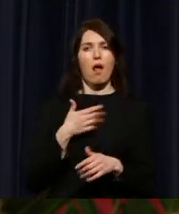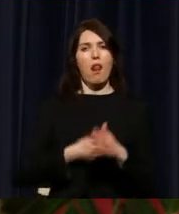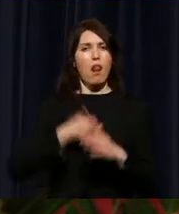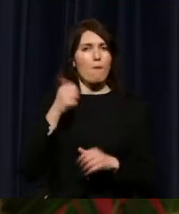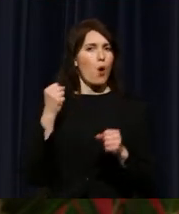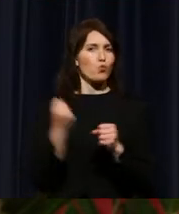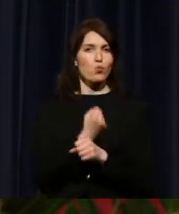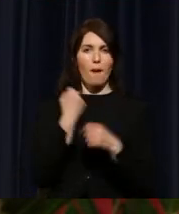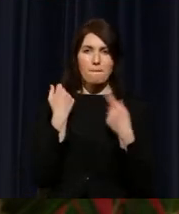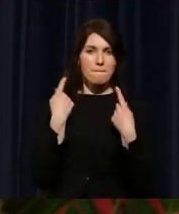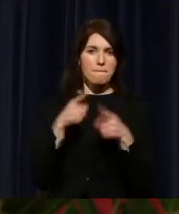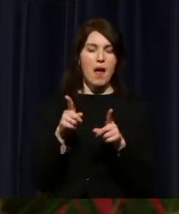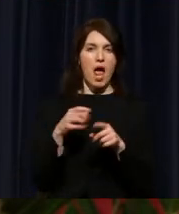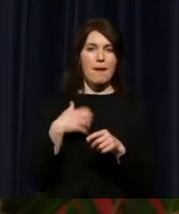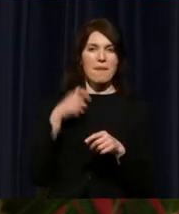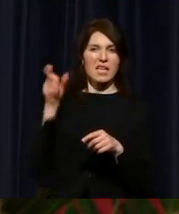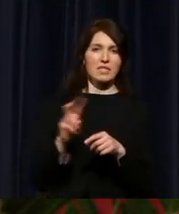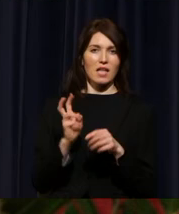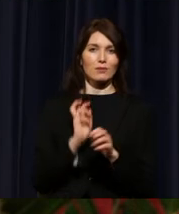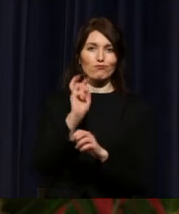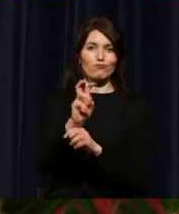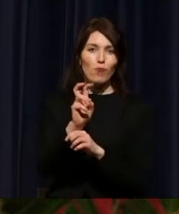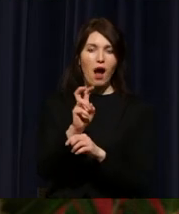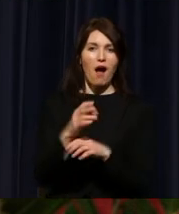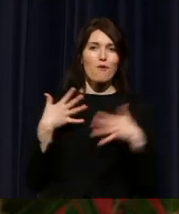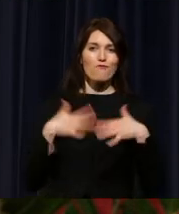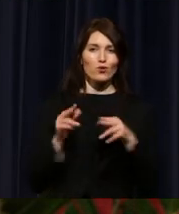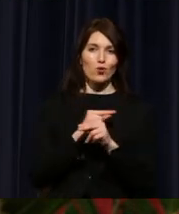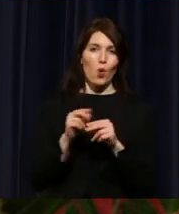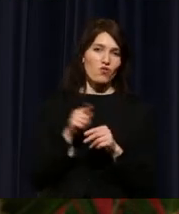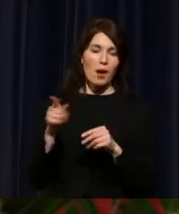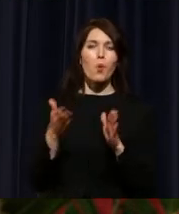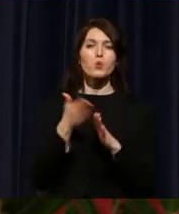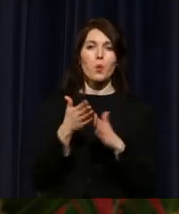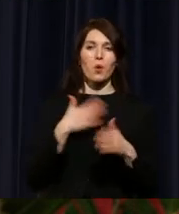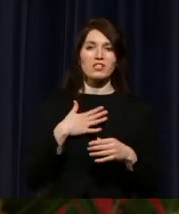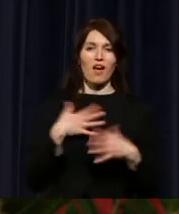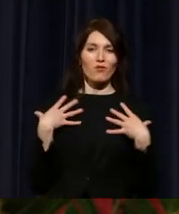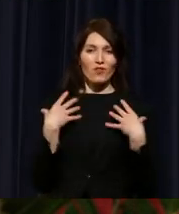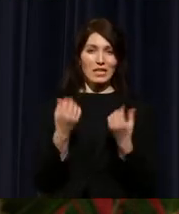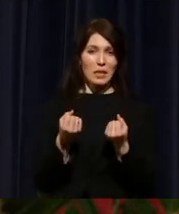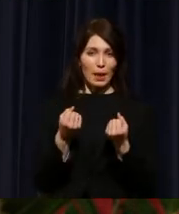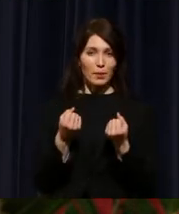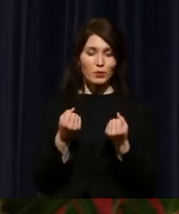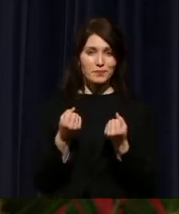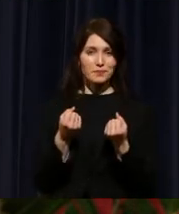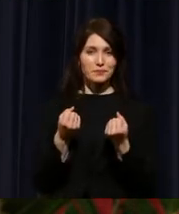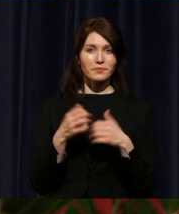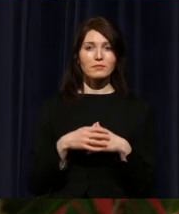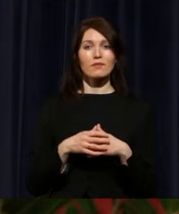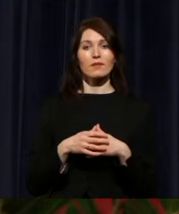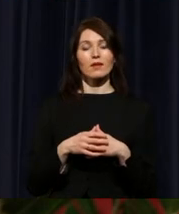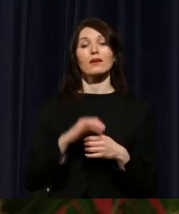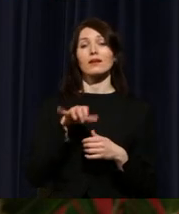būšu pacients, kurš iespiņasim pie fizioterapeiti, ja uzlabot savu veselību. Tā